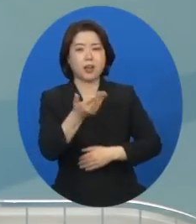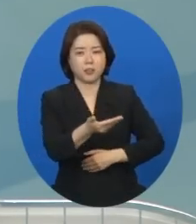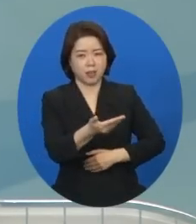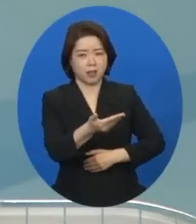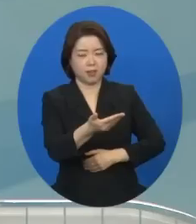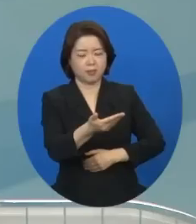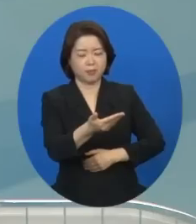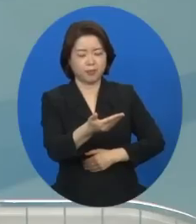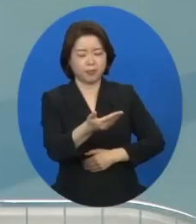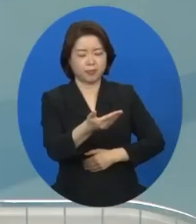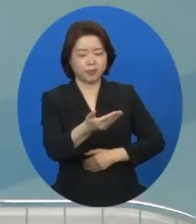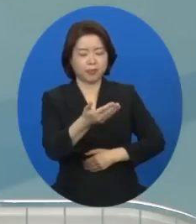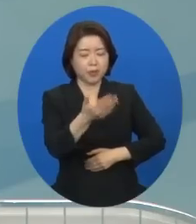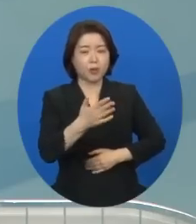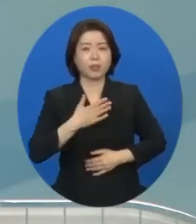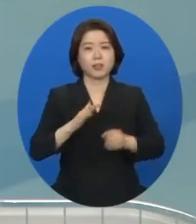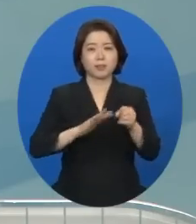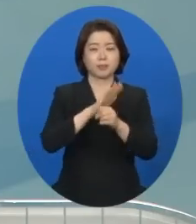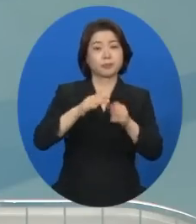너는 내 사랑하는 아들이다.